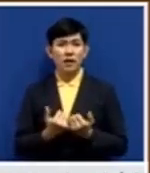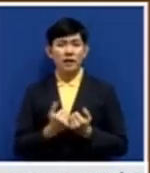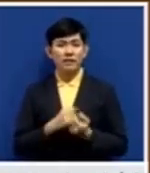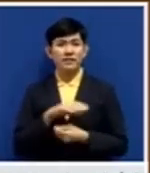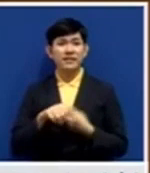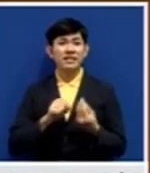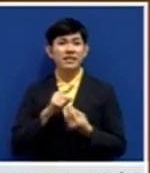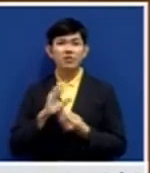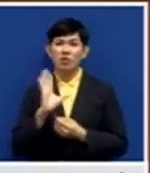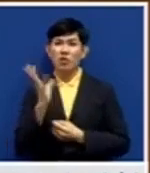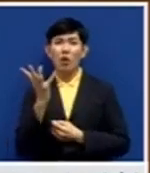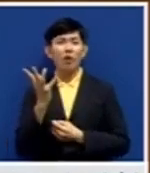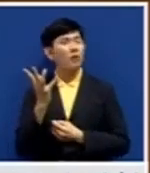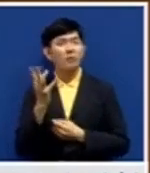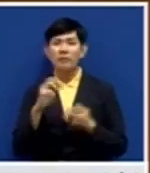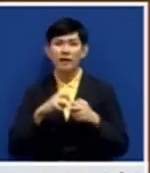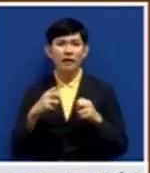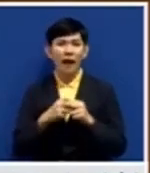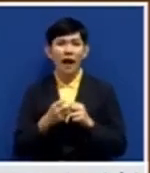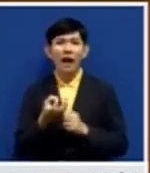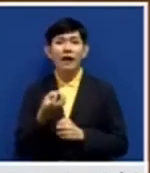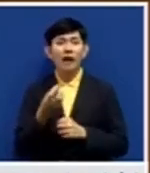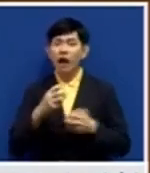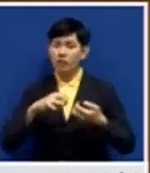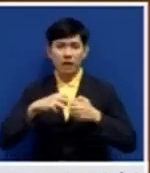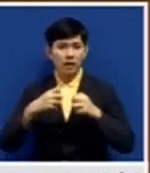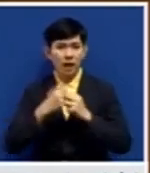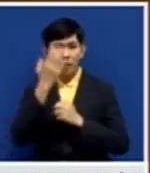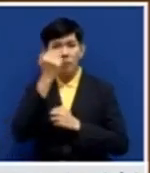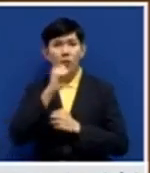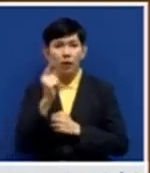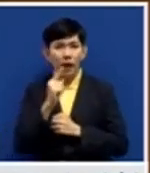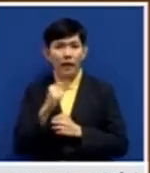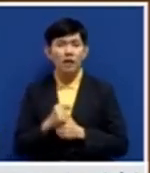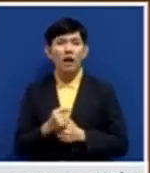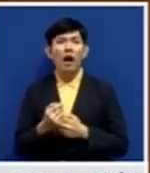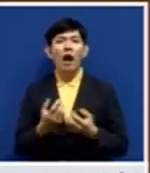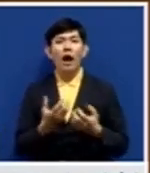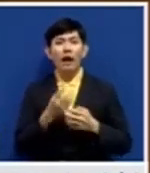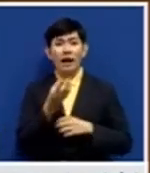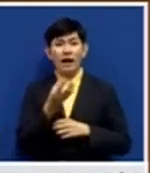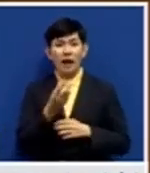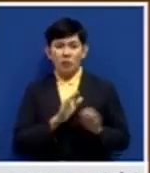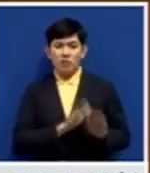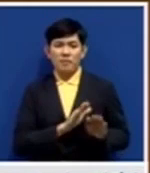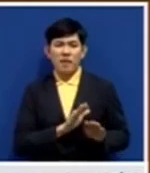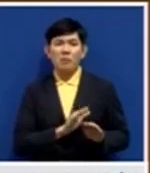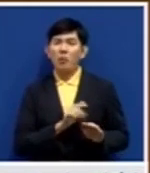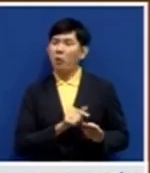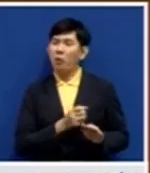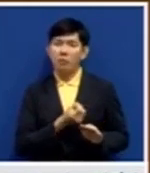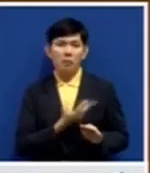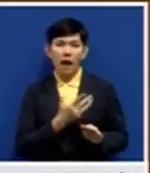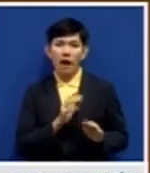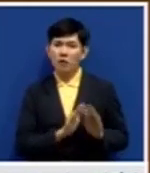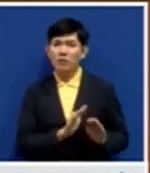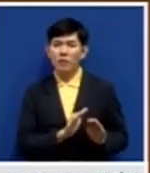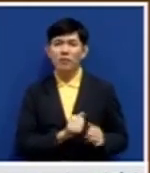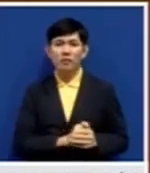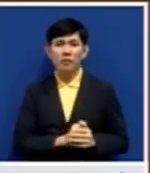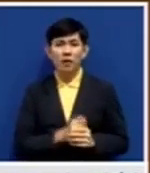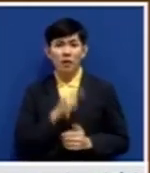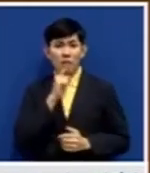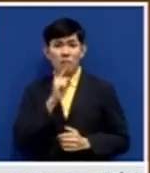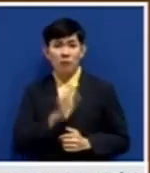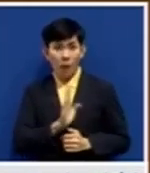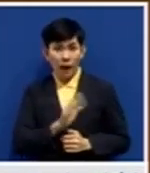ทั้งนั้นข้าวแย่กว่าเพื่อนเพราะว่ามันมีแรงกดดันจากข้าวในสต็อกมหาศาลทีเดียวเราจะไม่โท